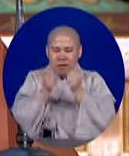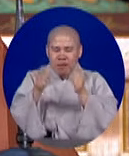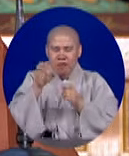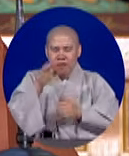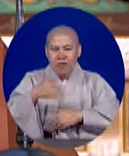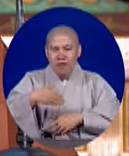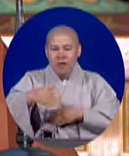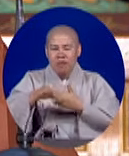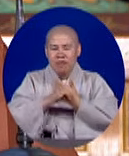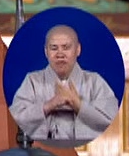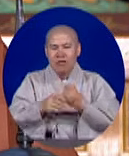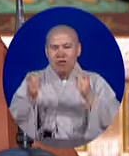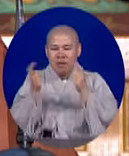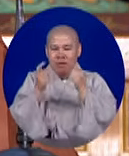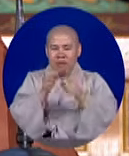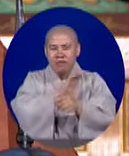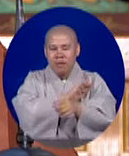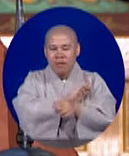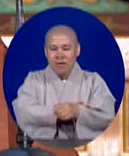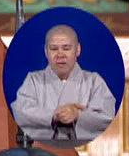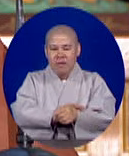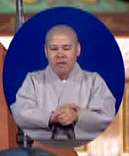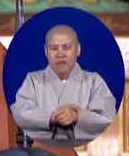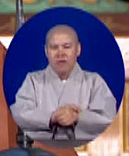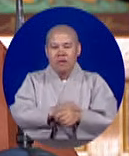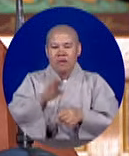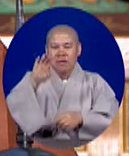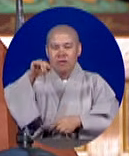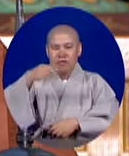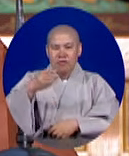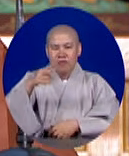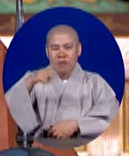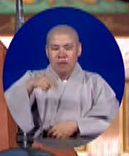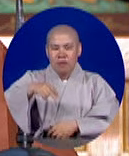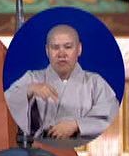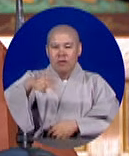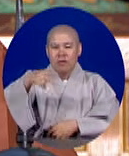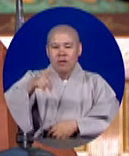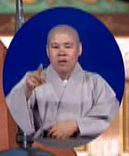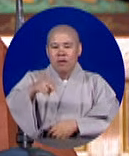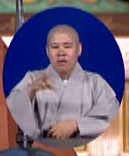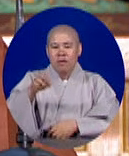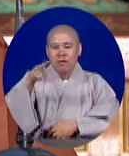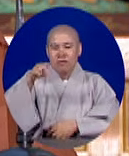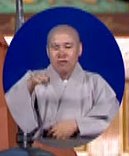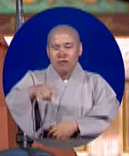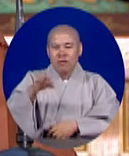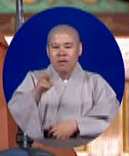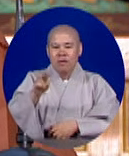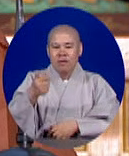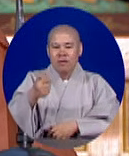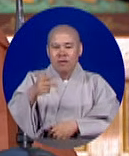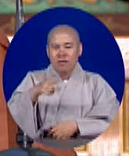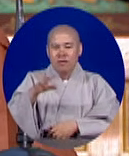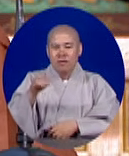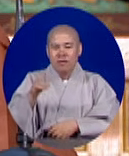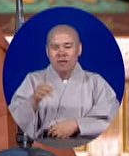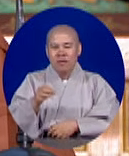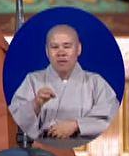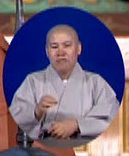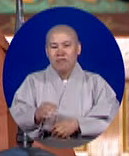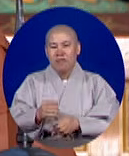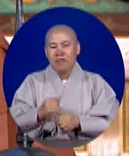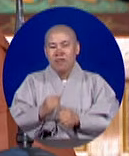거예요. 이게 불수자성 수연성이에요. 그것이 사돈집에 가서는